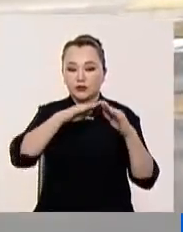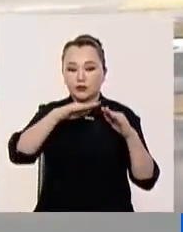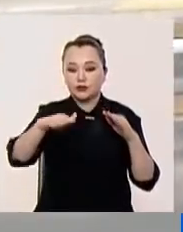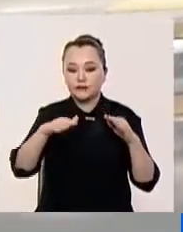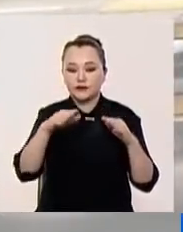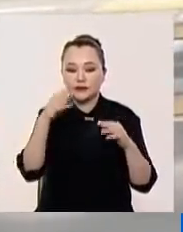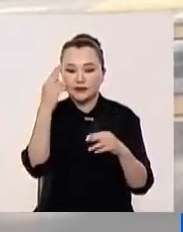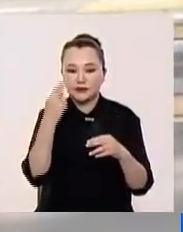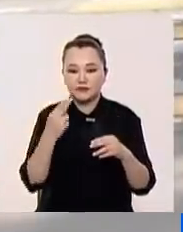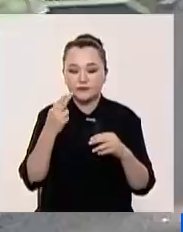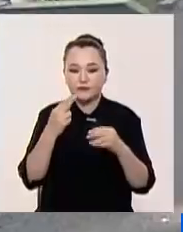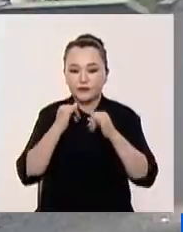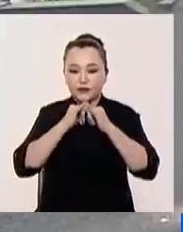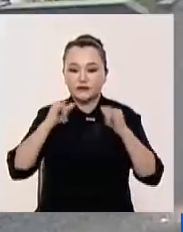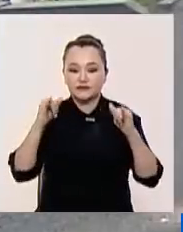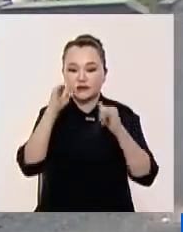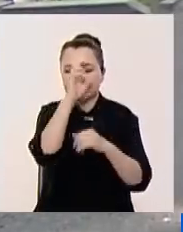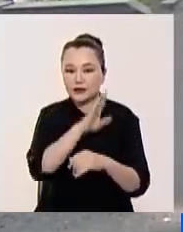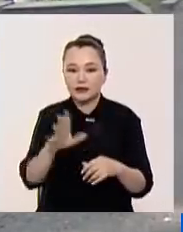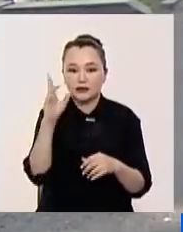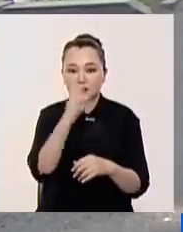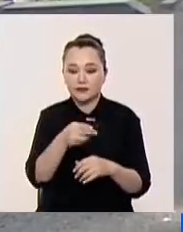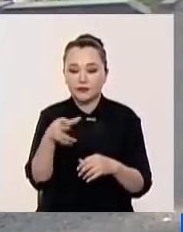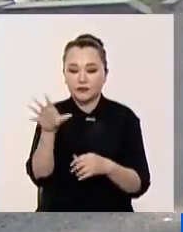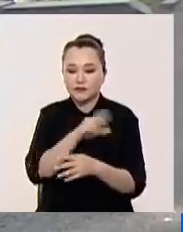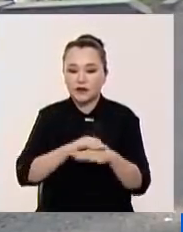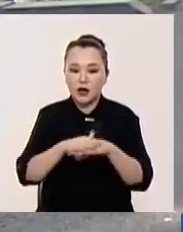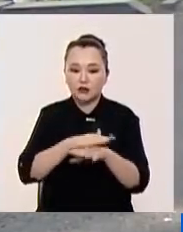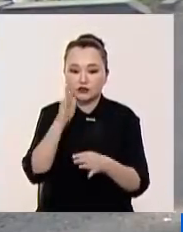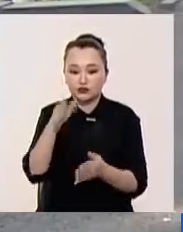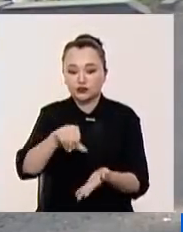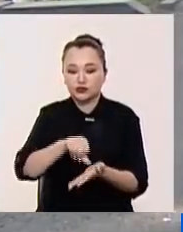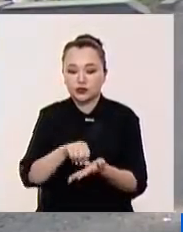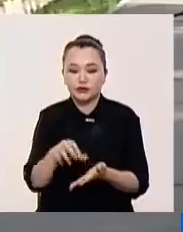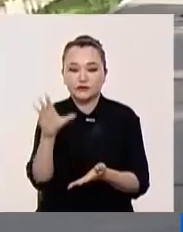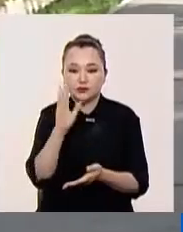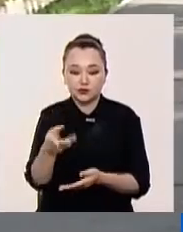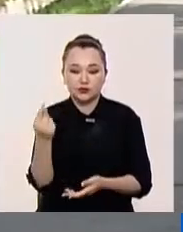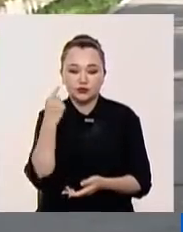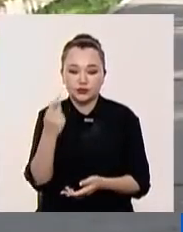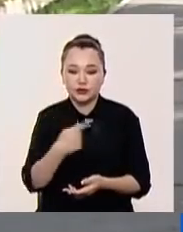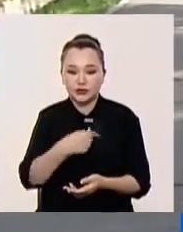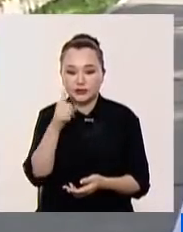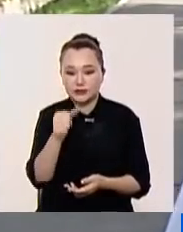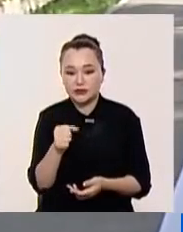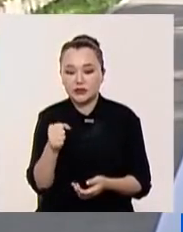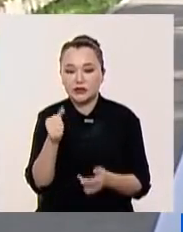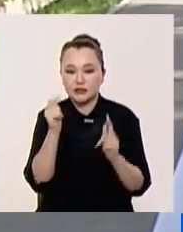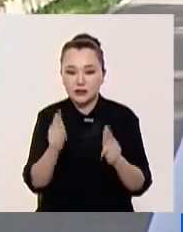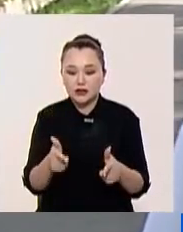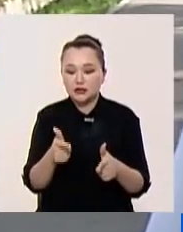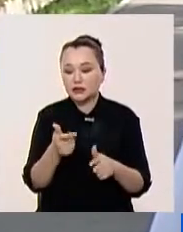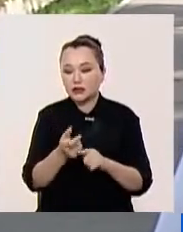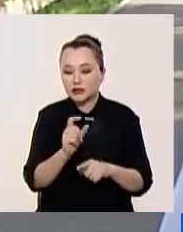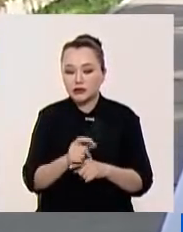уровень цивилизованных стран. Будет участвовать все население, и его голос будет услышан. Я буду за. это будет хорошо